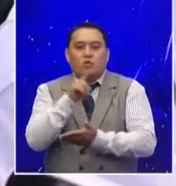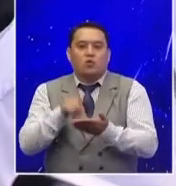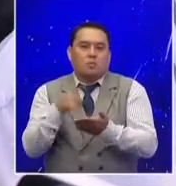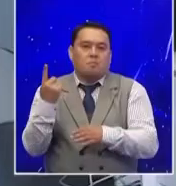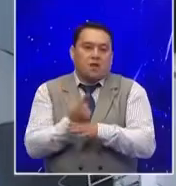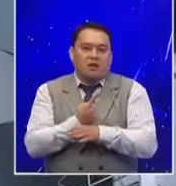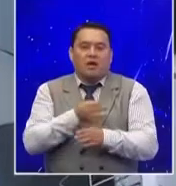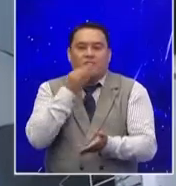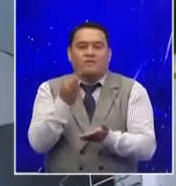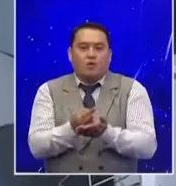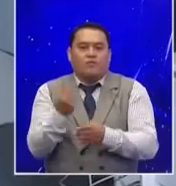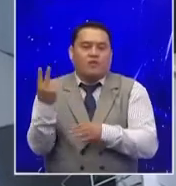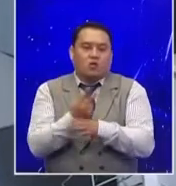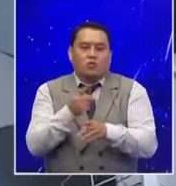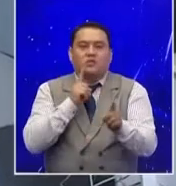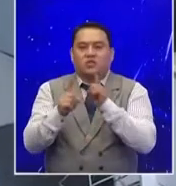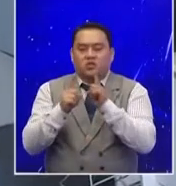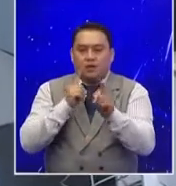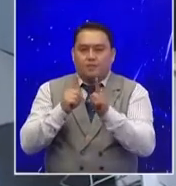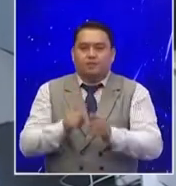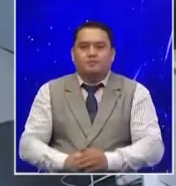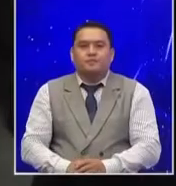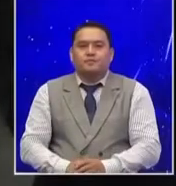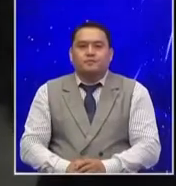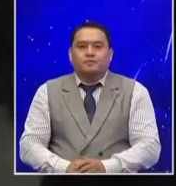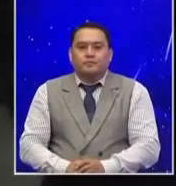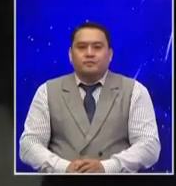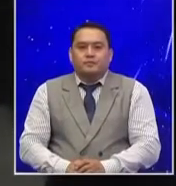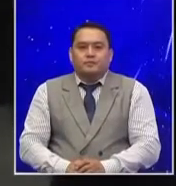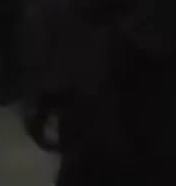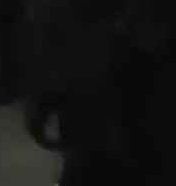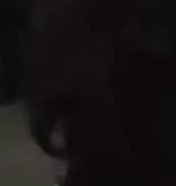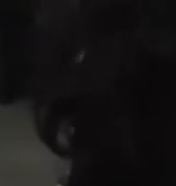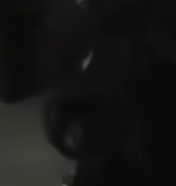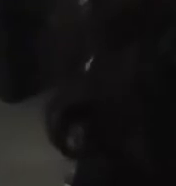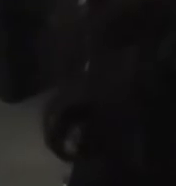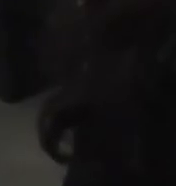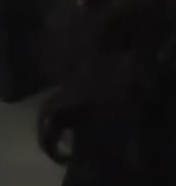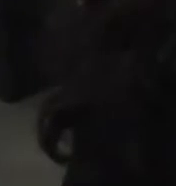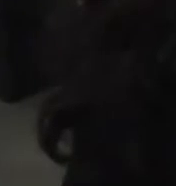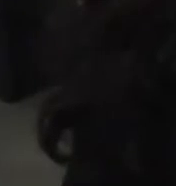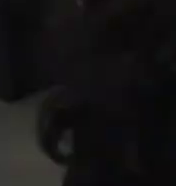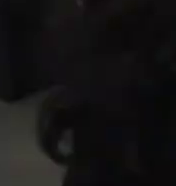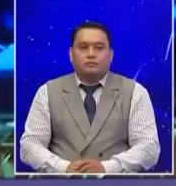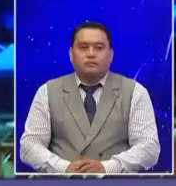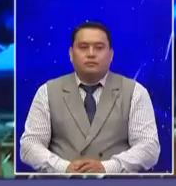и получив ответы уже на втором заседании. Рустам Аралбаев, Абзал Нусипов, телеканал ЖИЦУ.